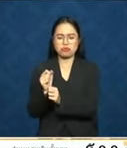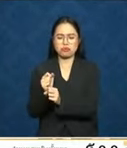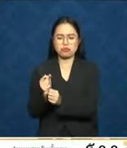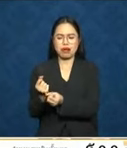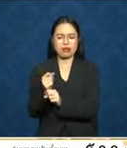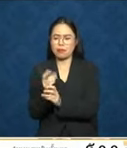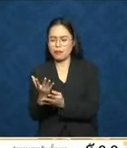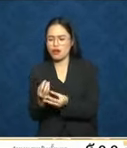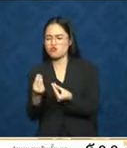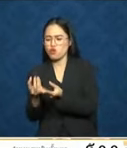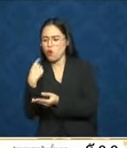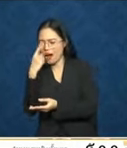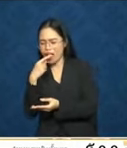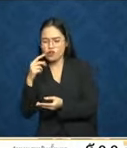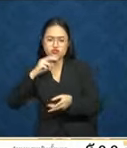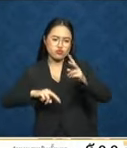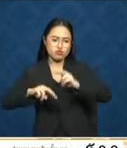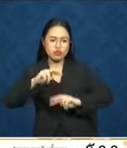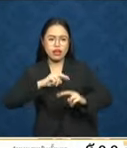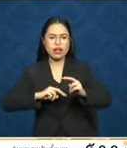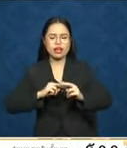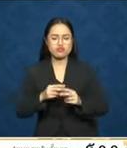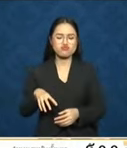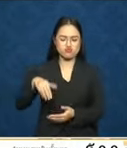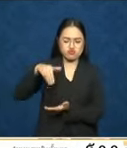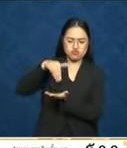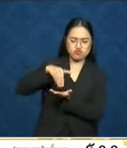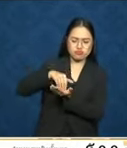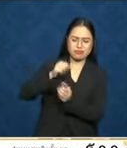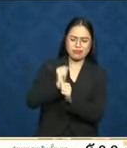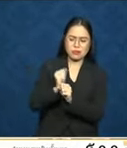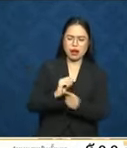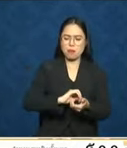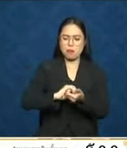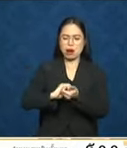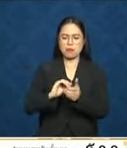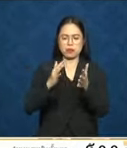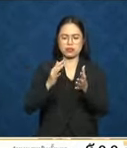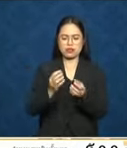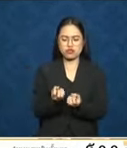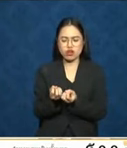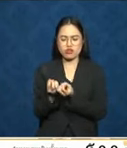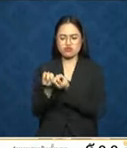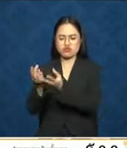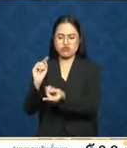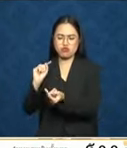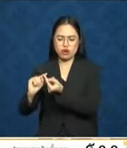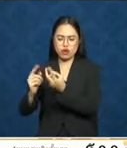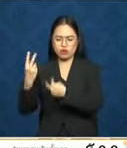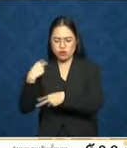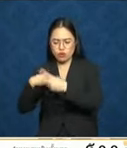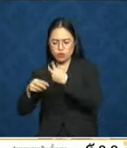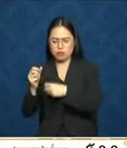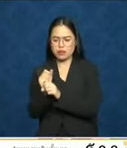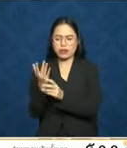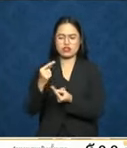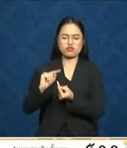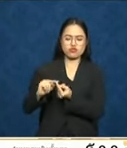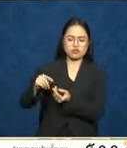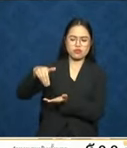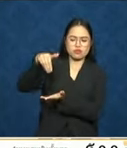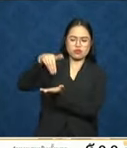ที่ยุ่งยากซับซ้อนซึ่งแต่ละหน่วยงานไม่ได้ประสานกันทำให้เกิดปัญหาในการส่งผู้ป่วยเข้ารับการรักษาทั้งบ้านพิชิตใจทั้งส